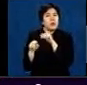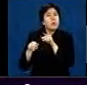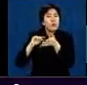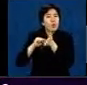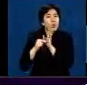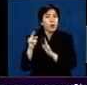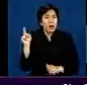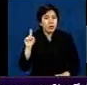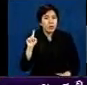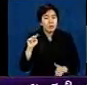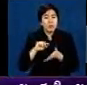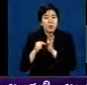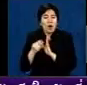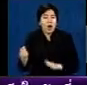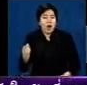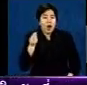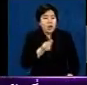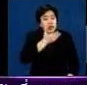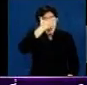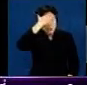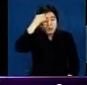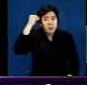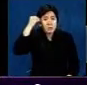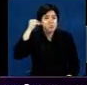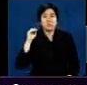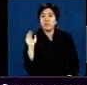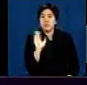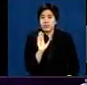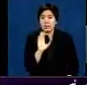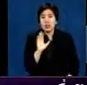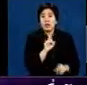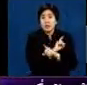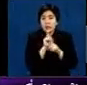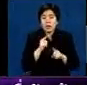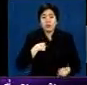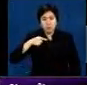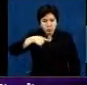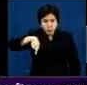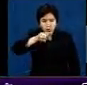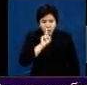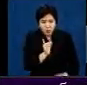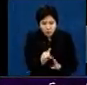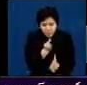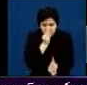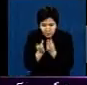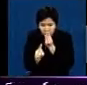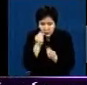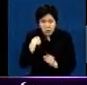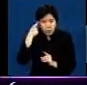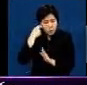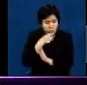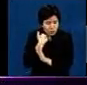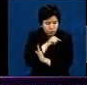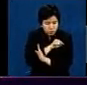าจะให้เราลืมบทเรียนอันเจ็บปวดเราทุกคนต้องเรียนรู้เราทุกคนต้องเข้า